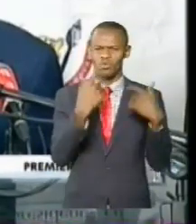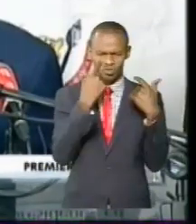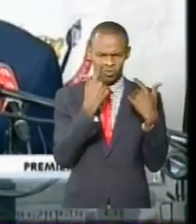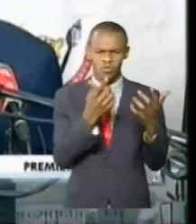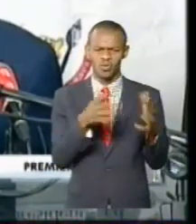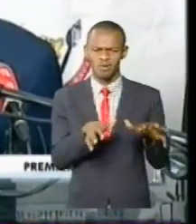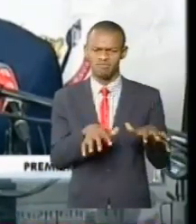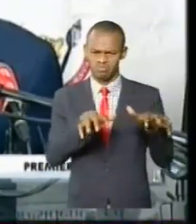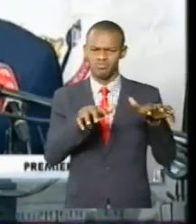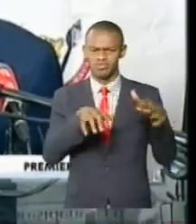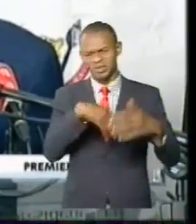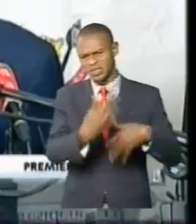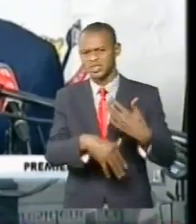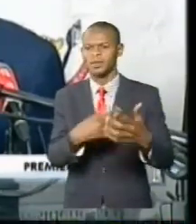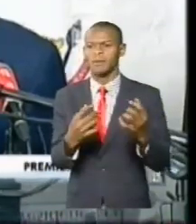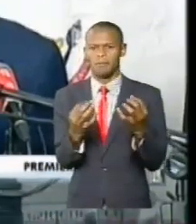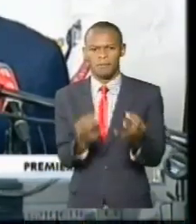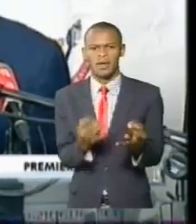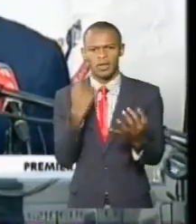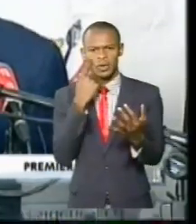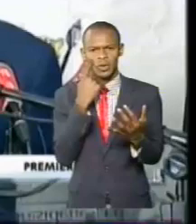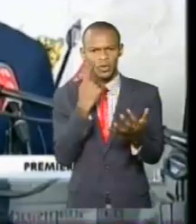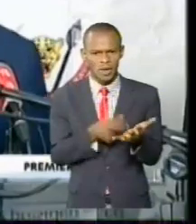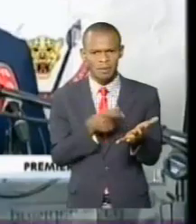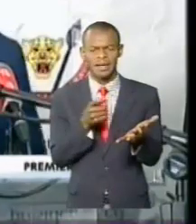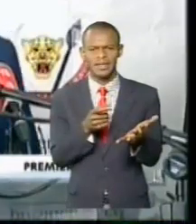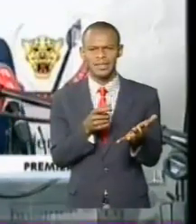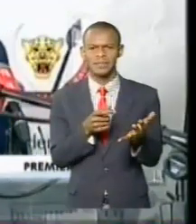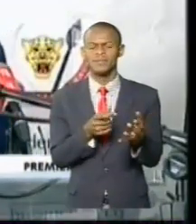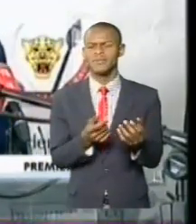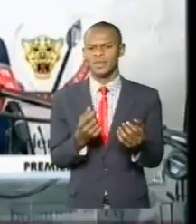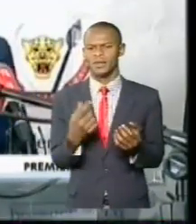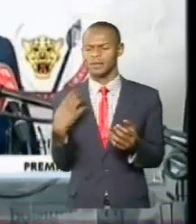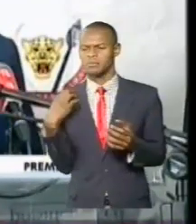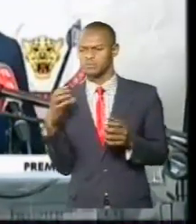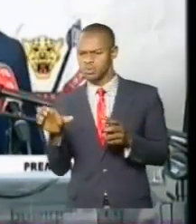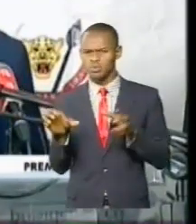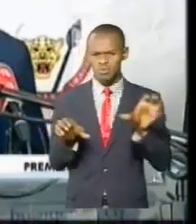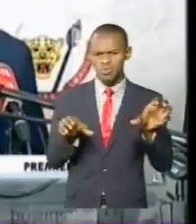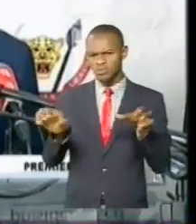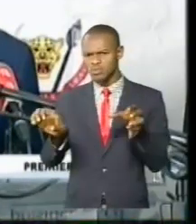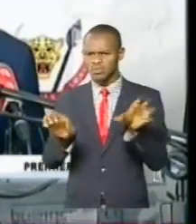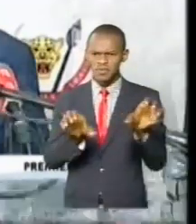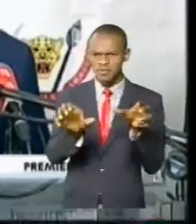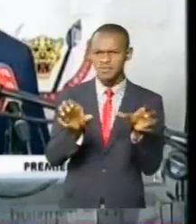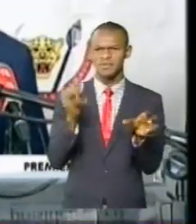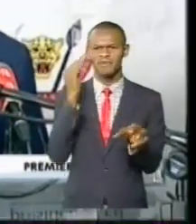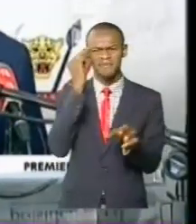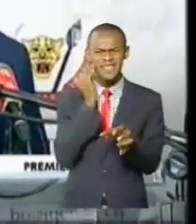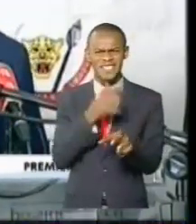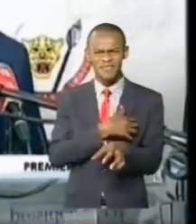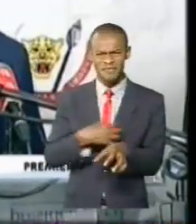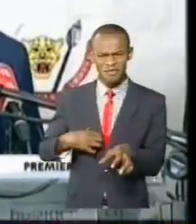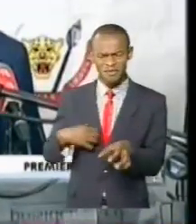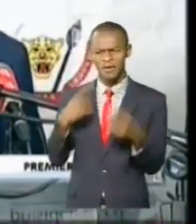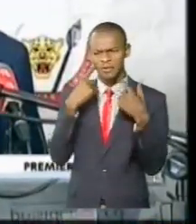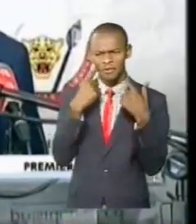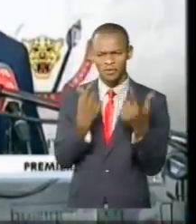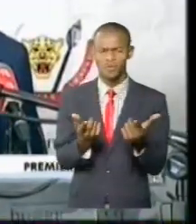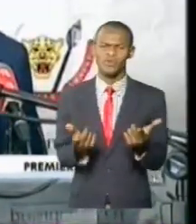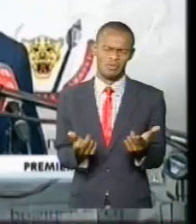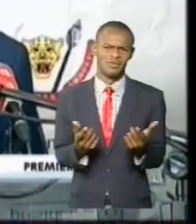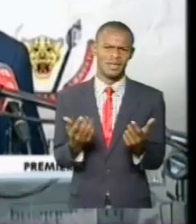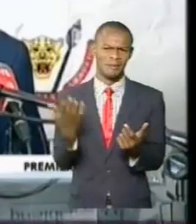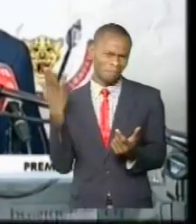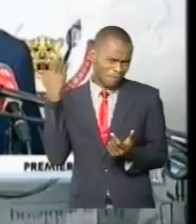portefeuilles qui ont été attribués au ministre femmes, de telle sorte